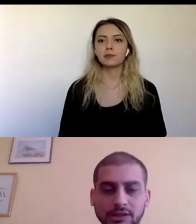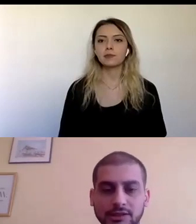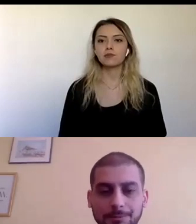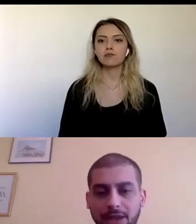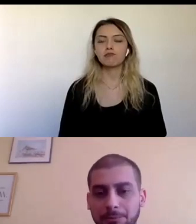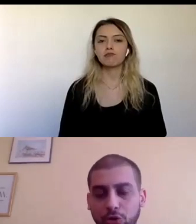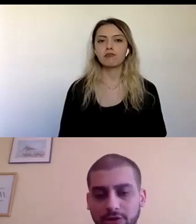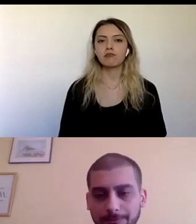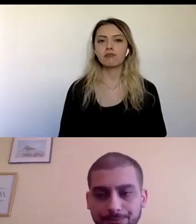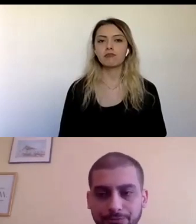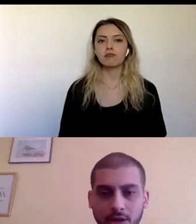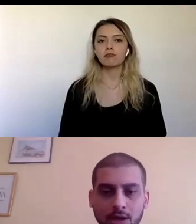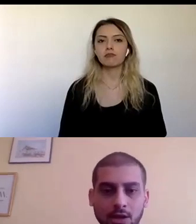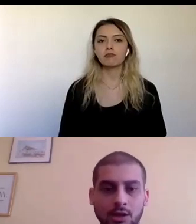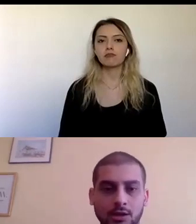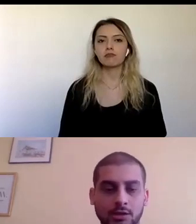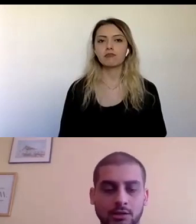Bunun yanı sıra e-posta